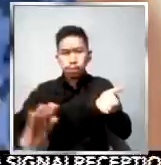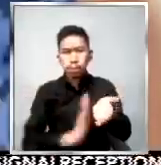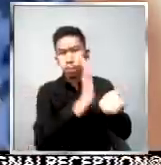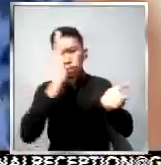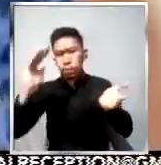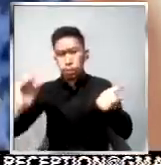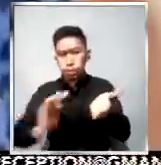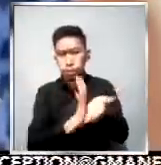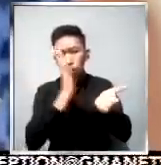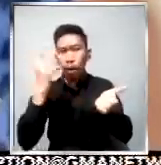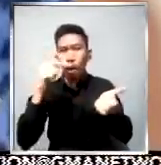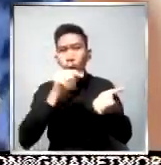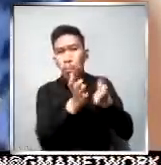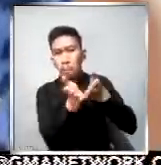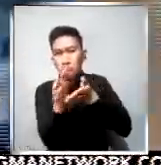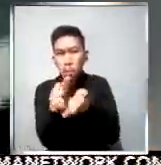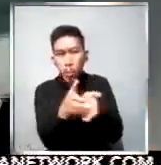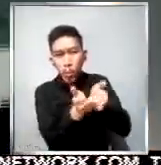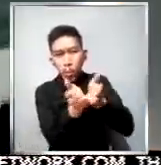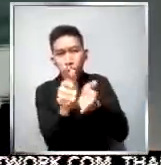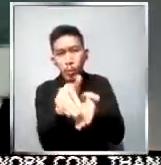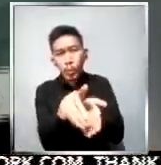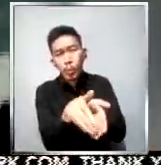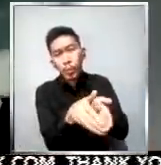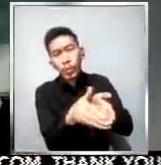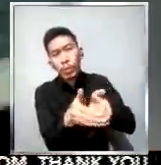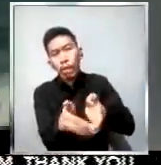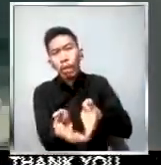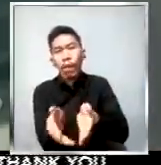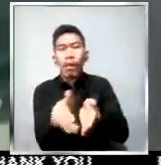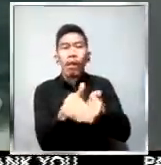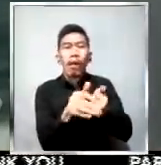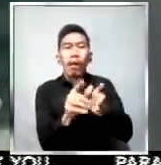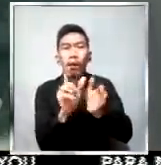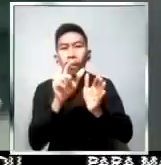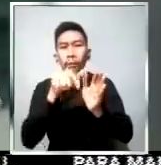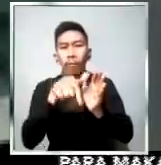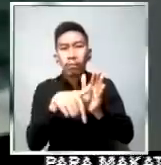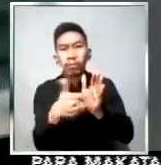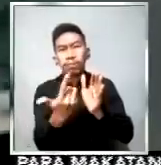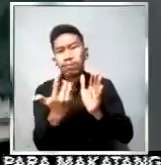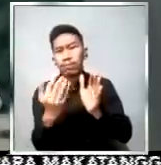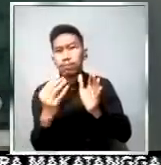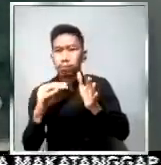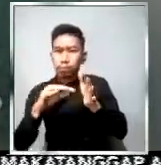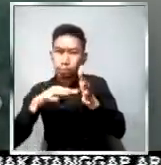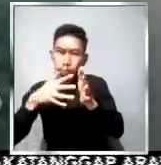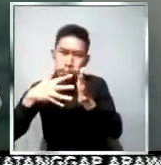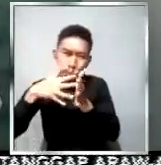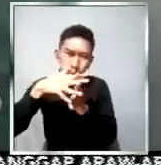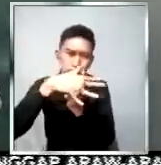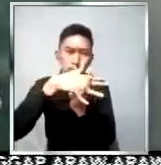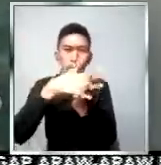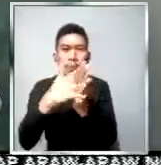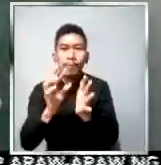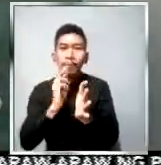na kami, pinasok namin ng tubig. Yun,